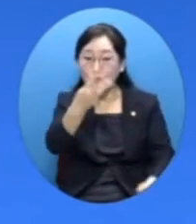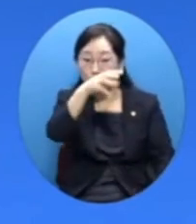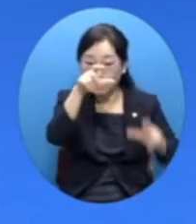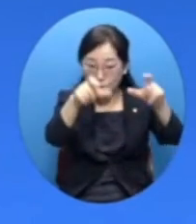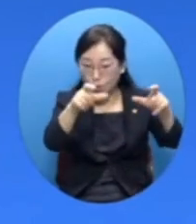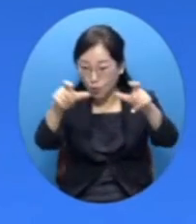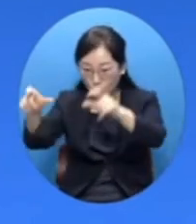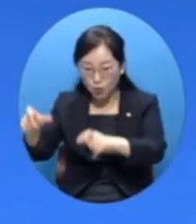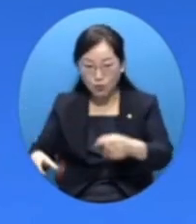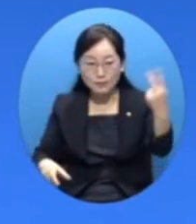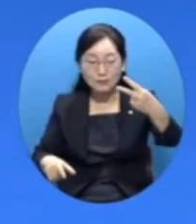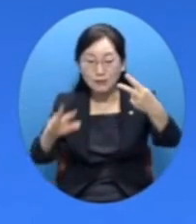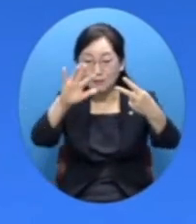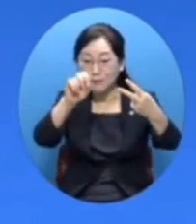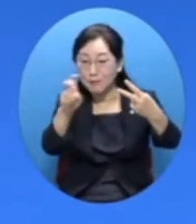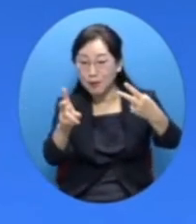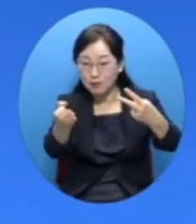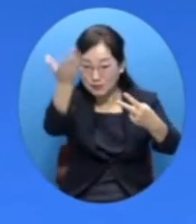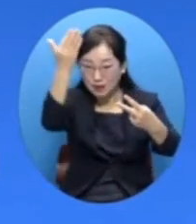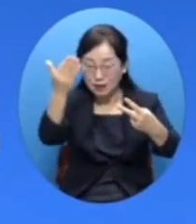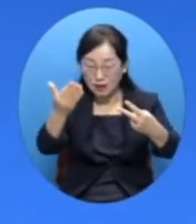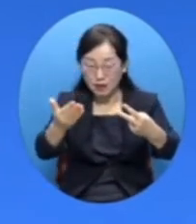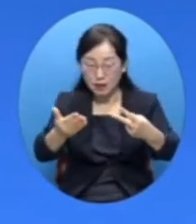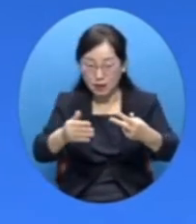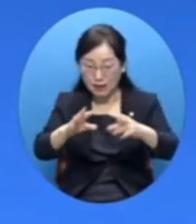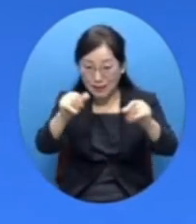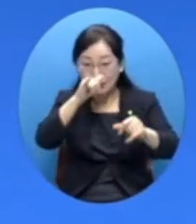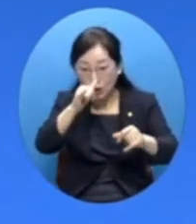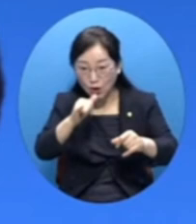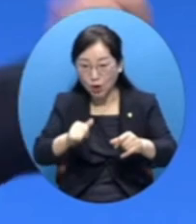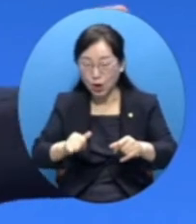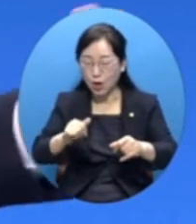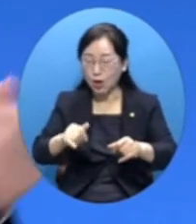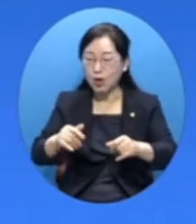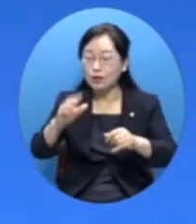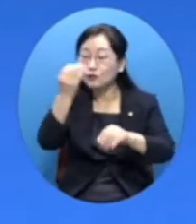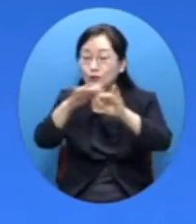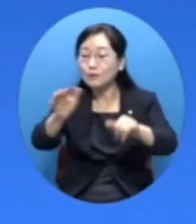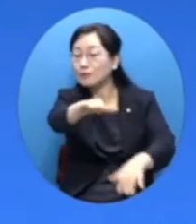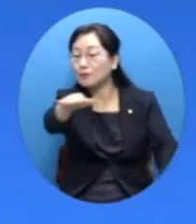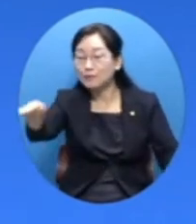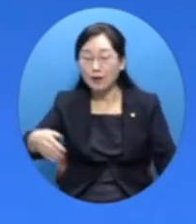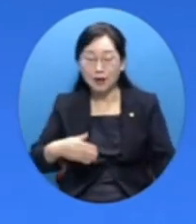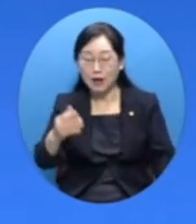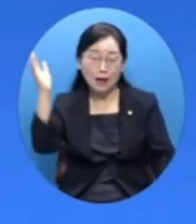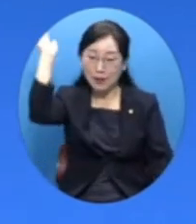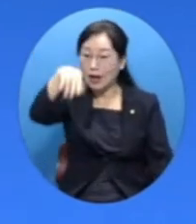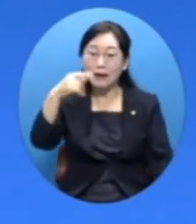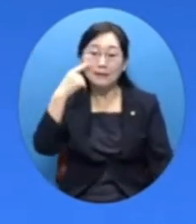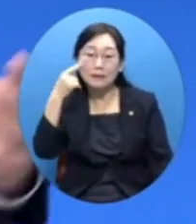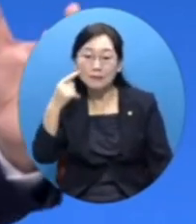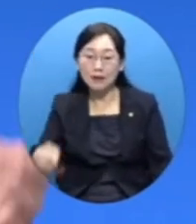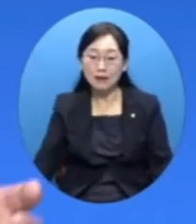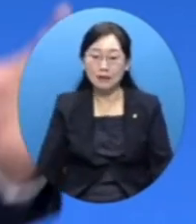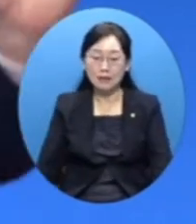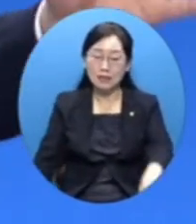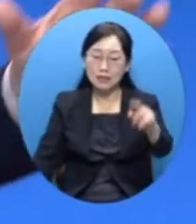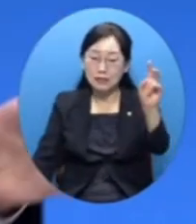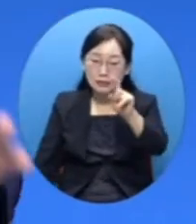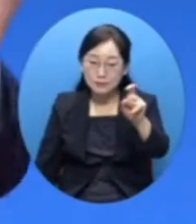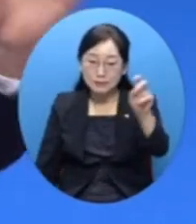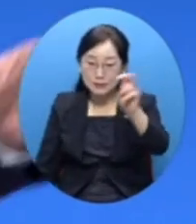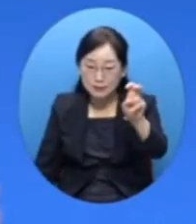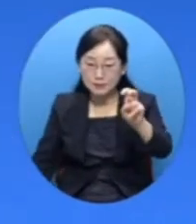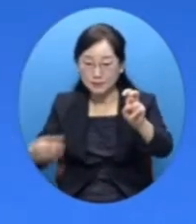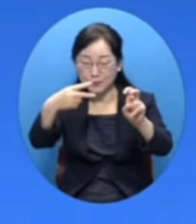땅이 나오기만 하면 교인들에게 선포했습니다 교회 부지가 나왔습니다 우리 같이 갑시다 그래서 예배 끝나고 나서 차가 1 20대 그 지역에